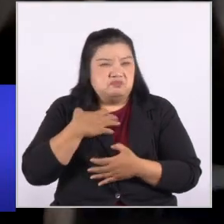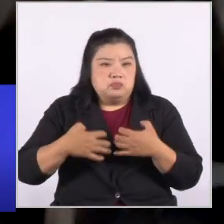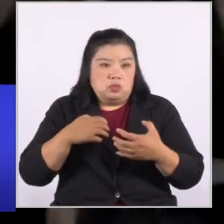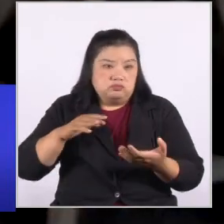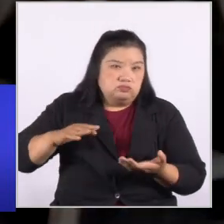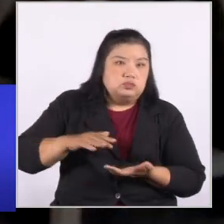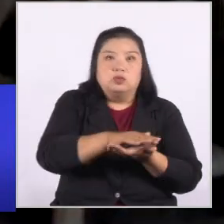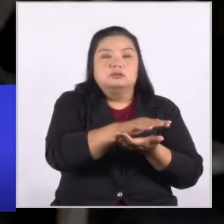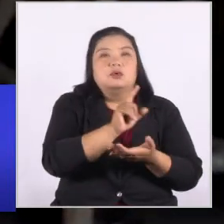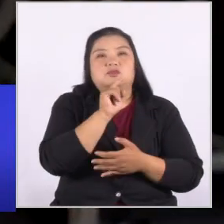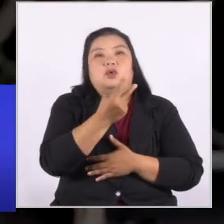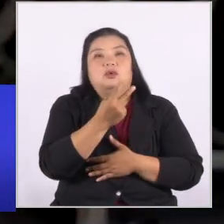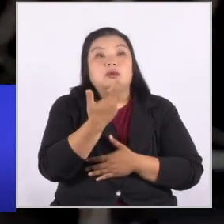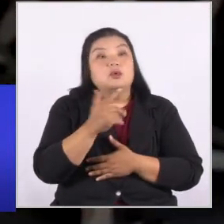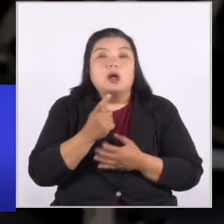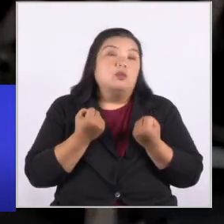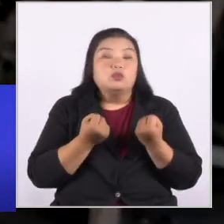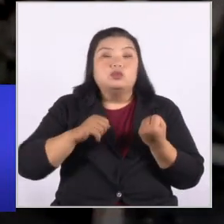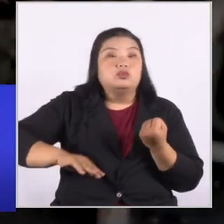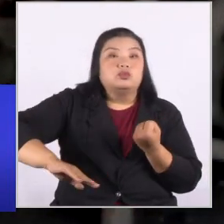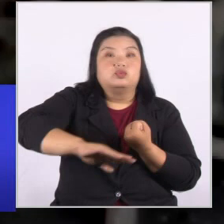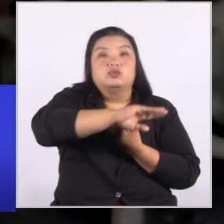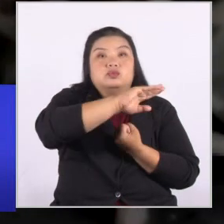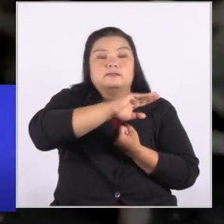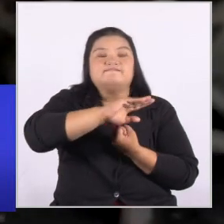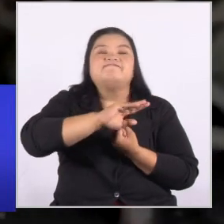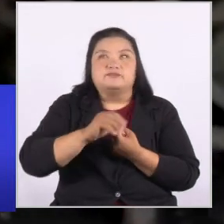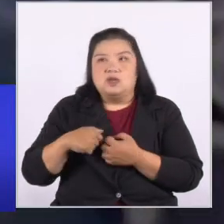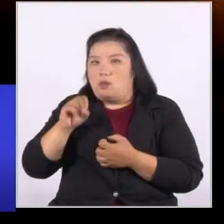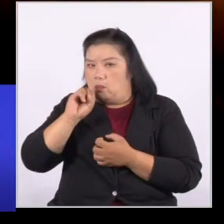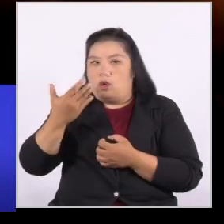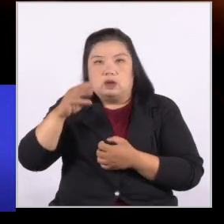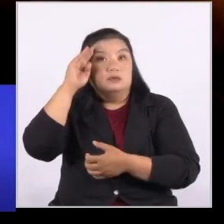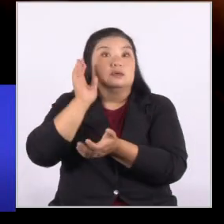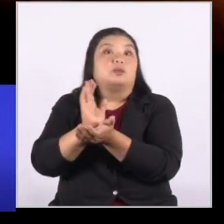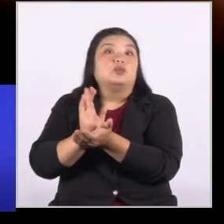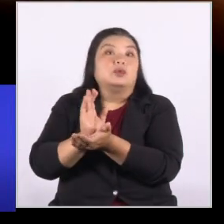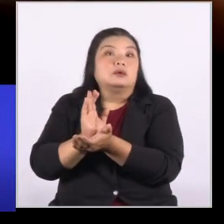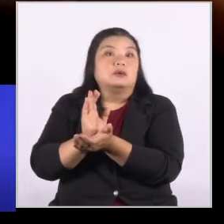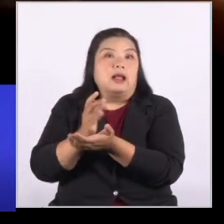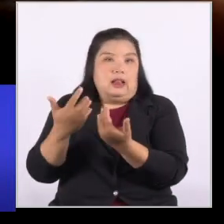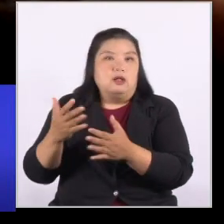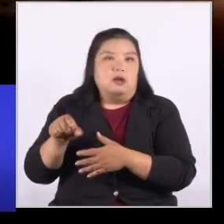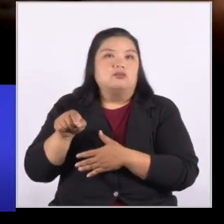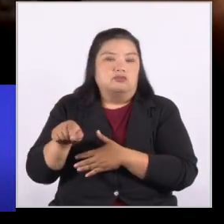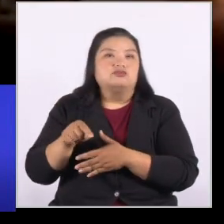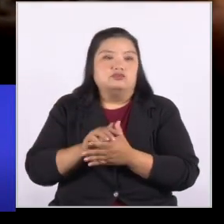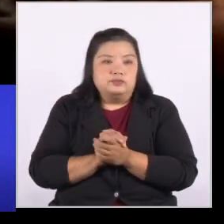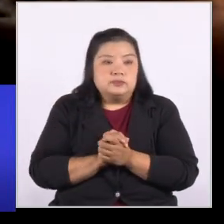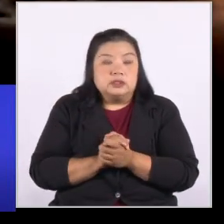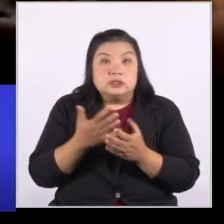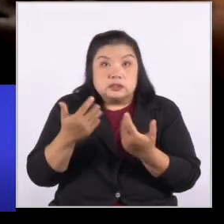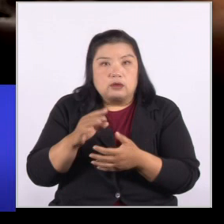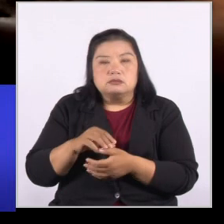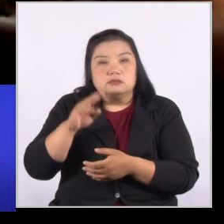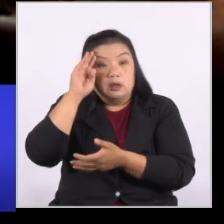เสียหายเสร็จปั๊บก็ขับรถเนี่ยหลบหนีไปนี่เขาก็เลยไปแจ้งตำรวจที่นครสวรรค์เขาไว้นี่นะครับทีนี้หลังจากที่ตำรวจรับแจ้งปั๊